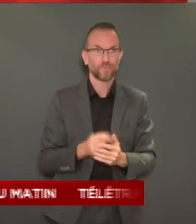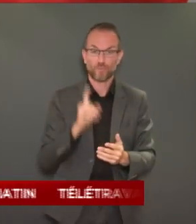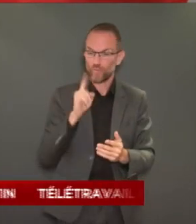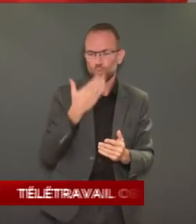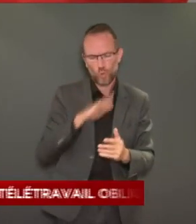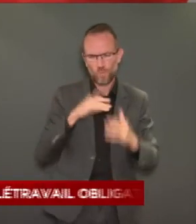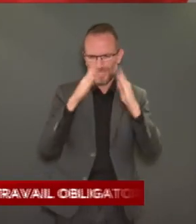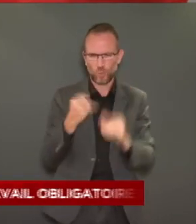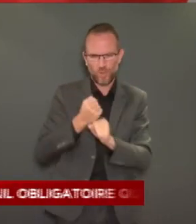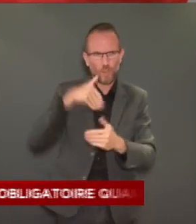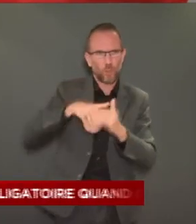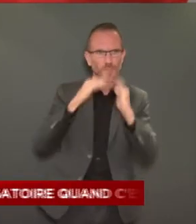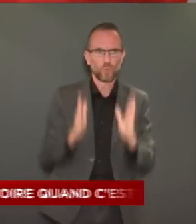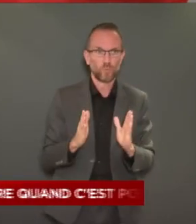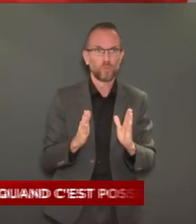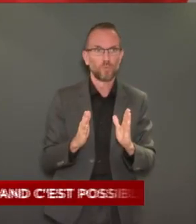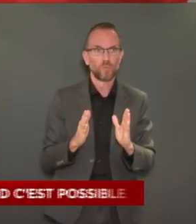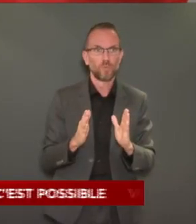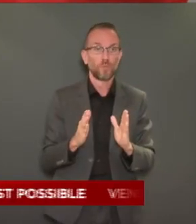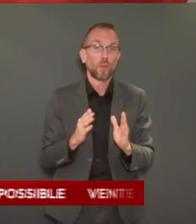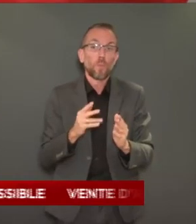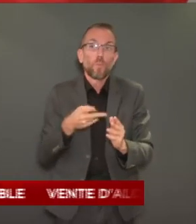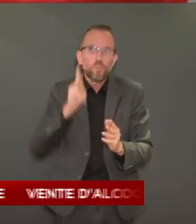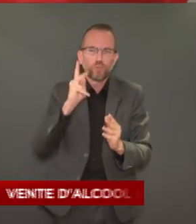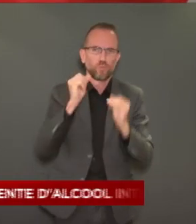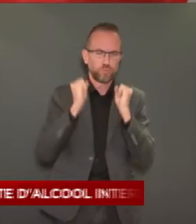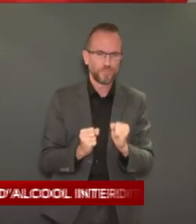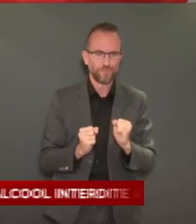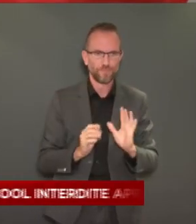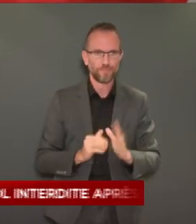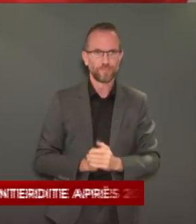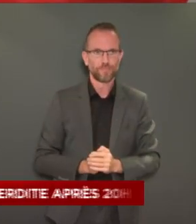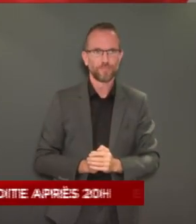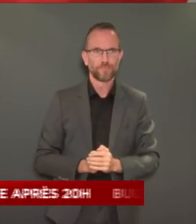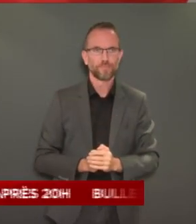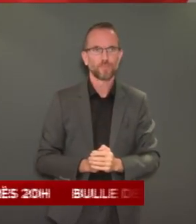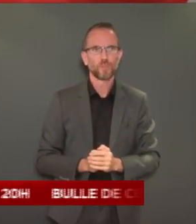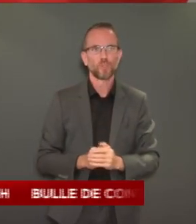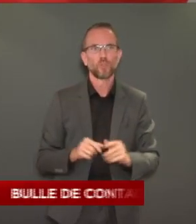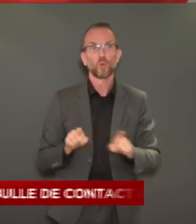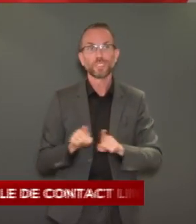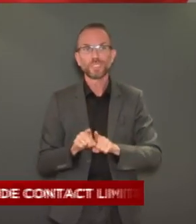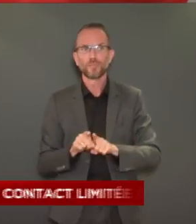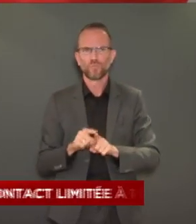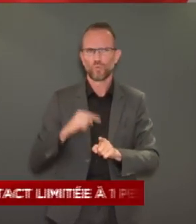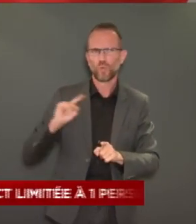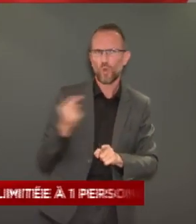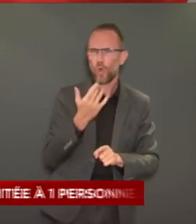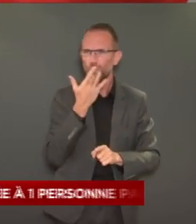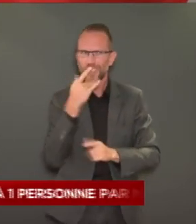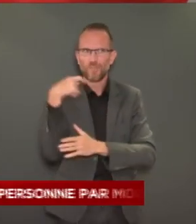prêtent et dans le respect de la continuité des entreprises, des activités, des